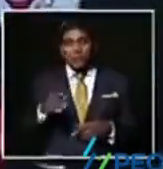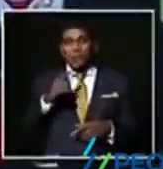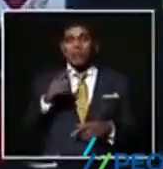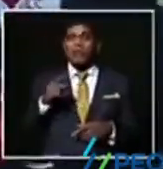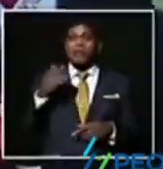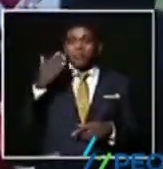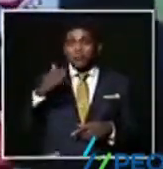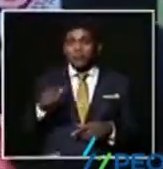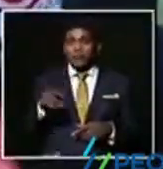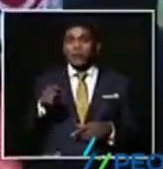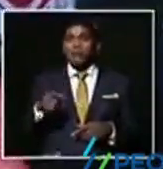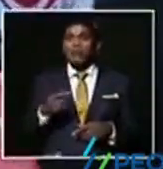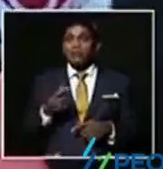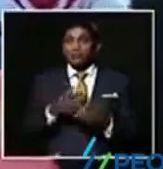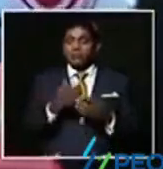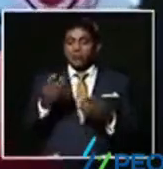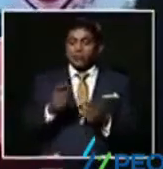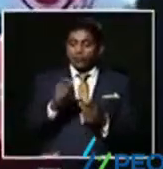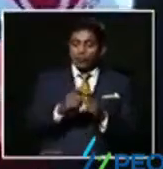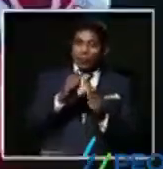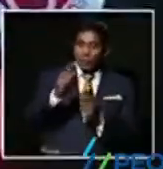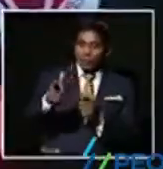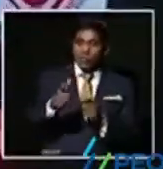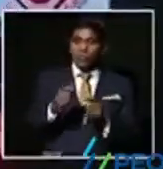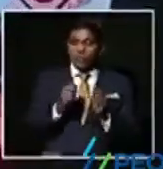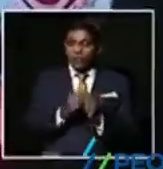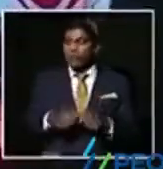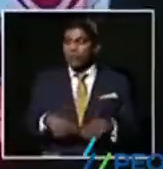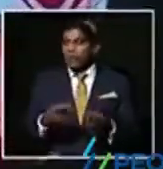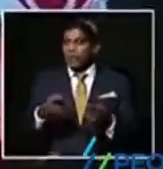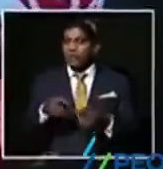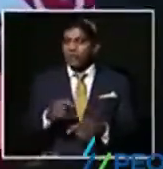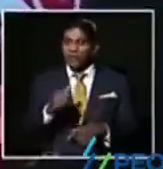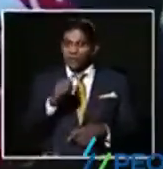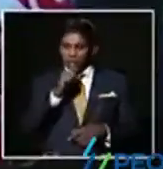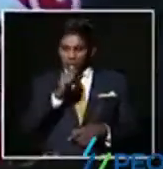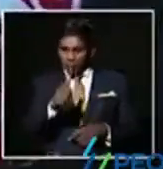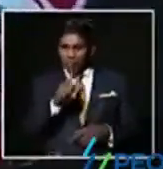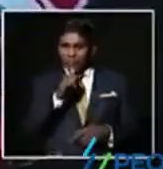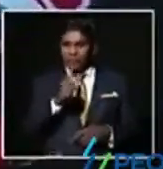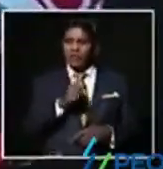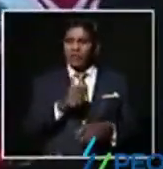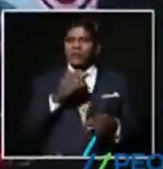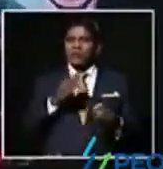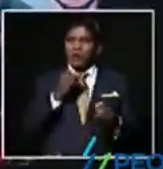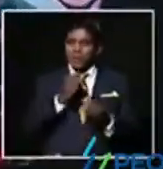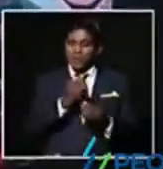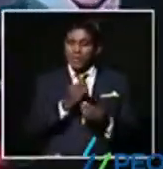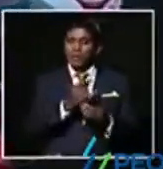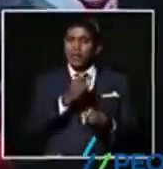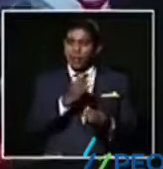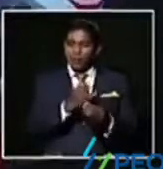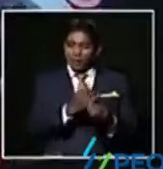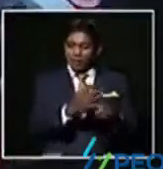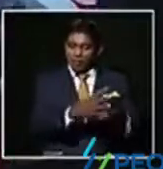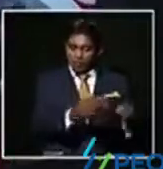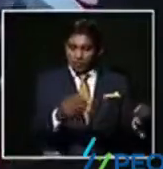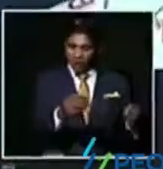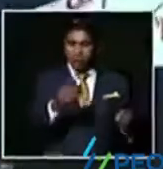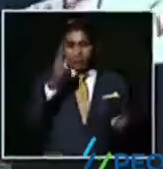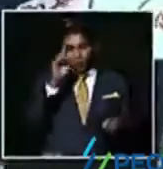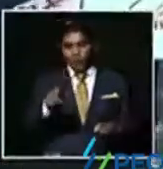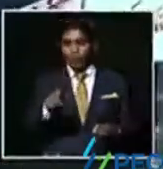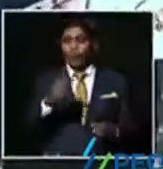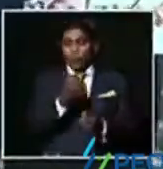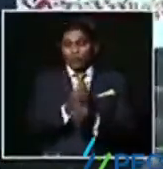අවස්ථාවක මුදල් දීලා පොලිසිය කටයුතු කළේ මේ සැබෑ අපරාධයක් කරලා මේ සැබෑ අපරාධය වහන්න කියන සැකේ තමයි දිගින් දිගටම